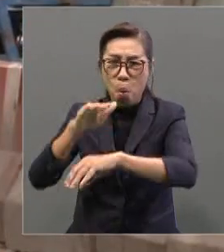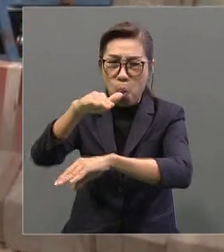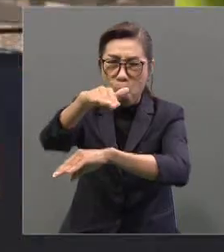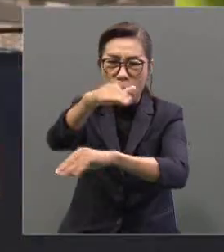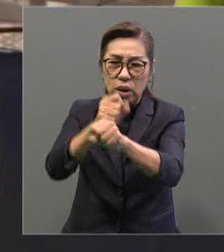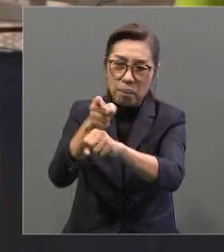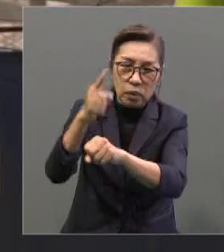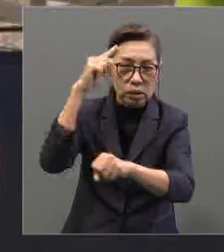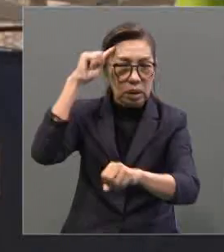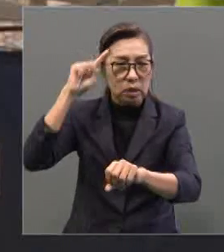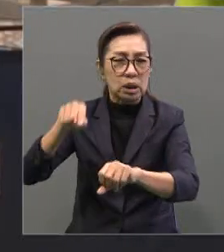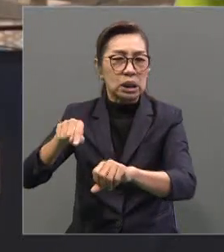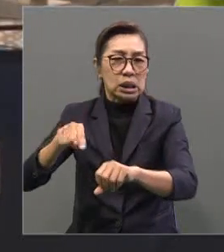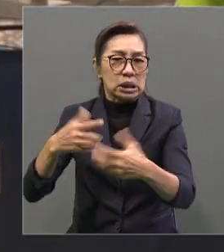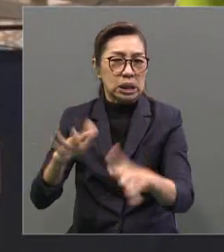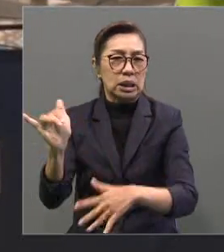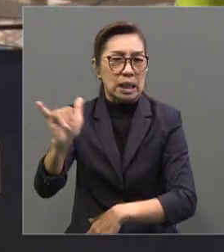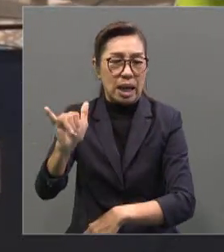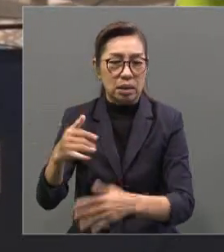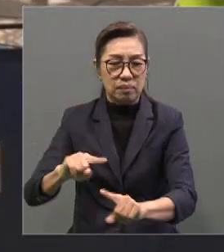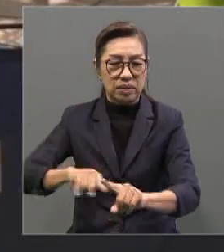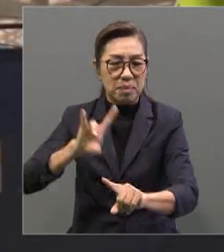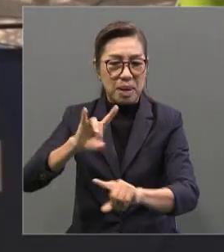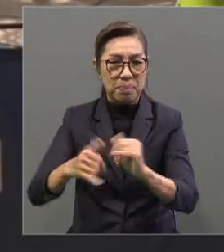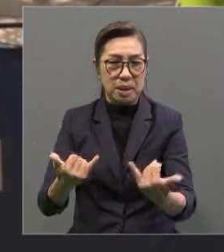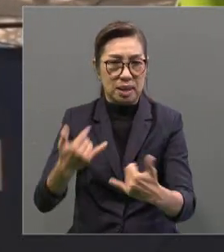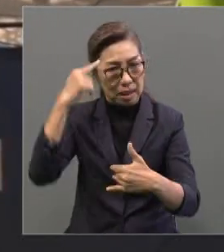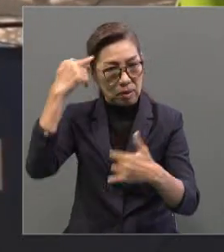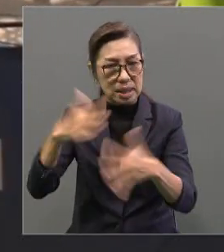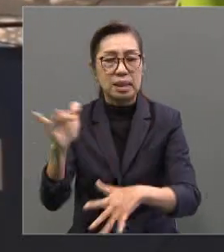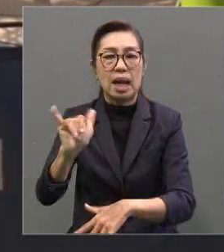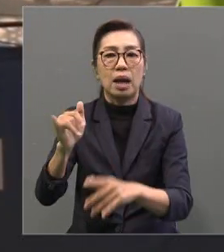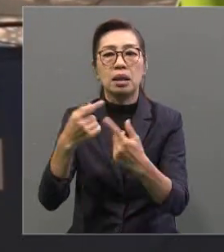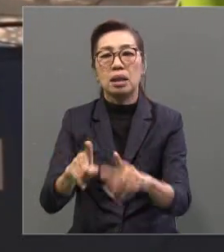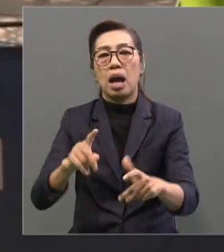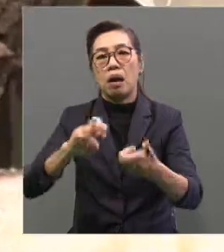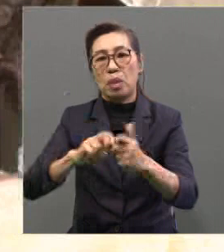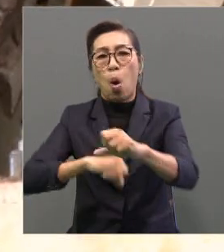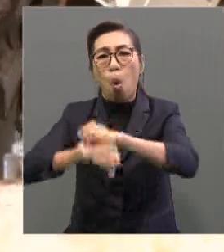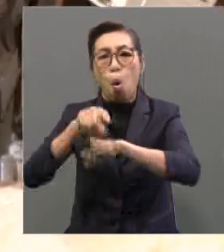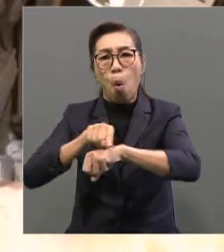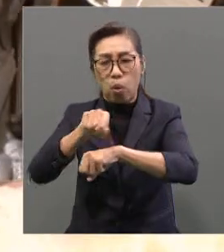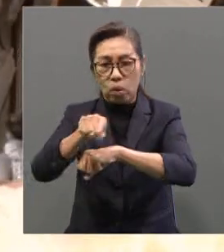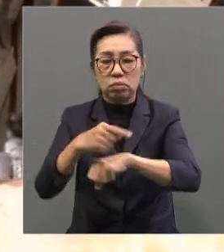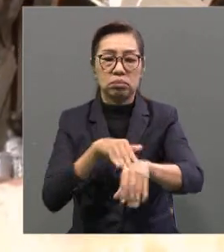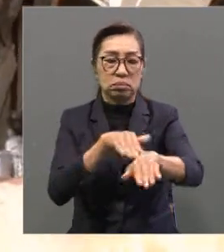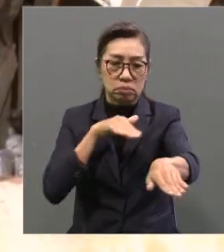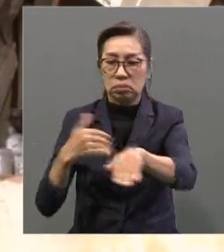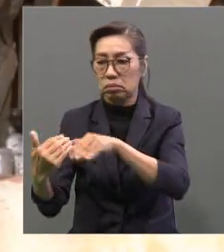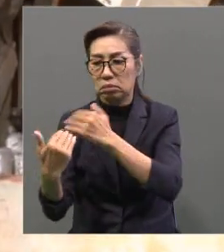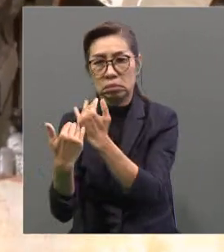ขอขยายระยะเวลาต่อไปนั่นเองแต่ว่ามันก็ส่งผลกระทบก่อนหน้านี้เกี่ยวกับเรื่องของสภาพการจราจรอยู่แล้วนะคะ ใช่เพราะว่